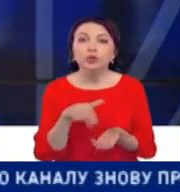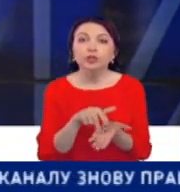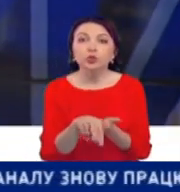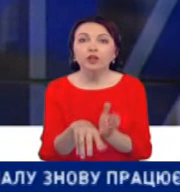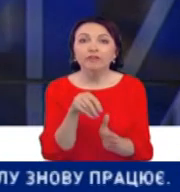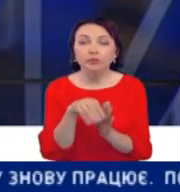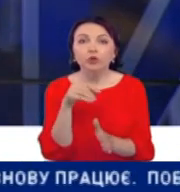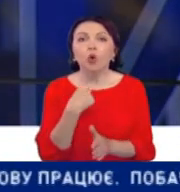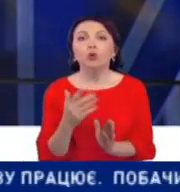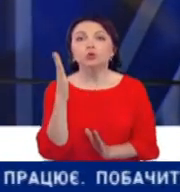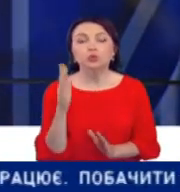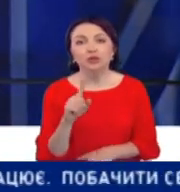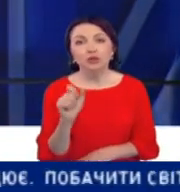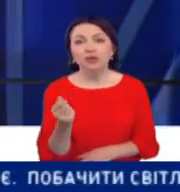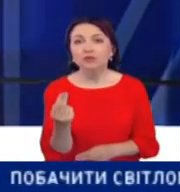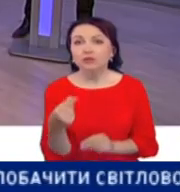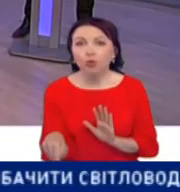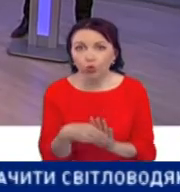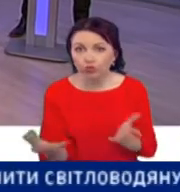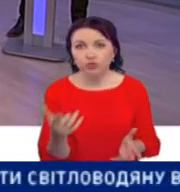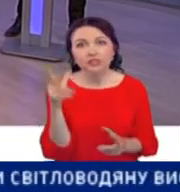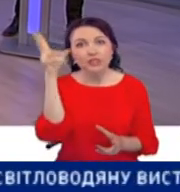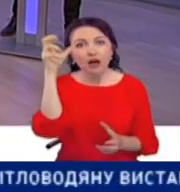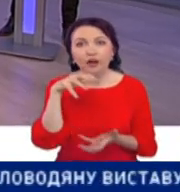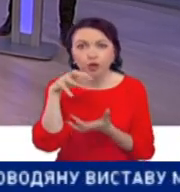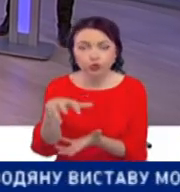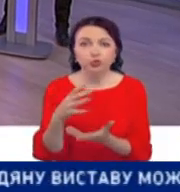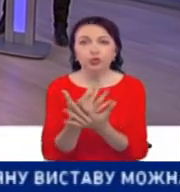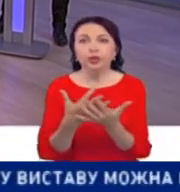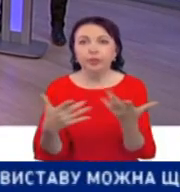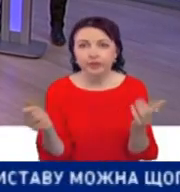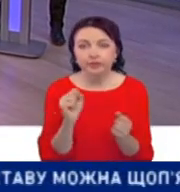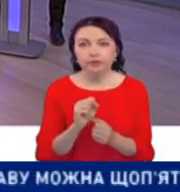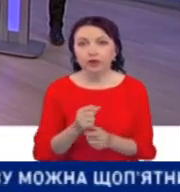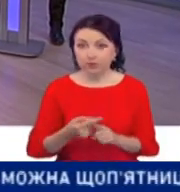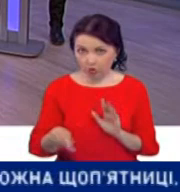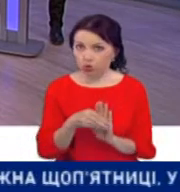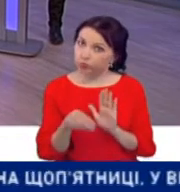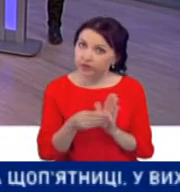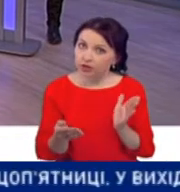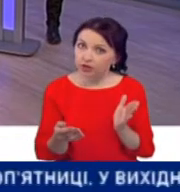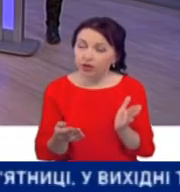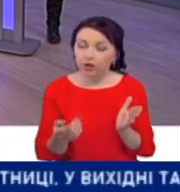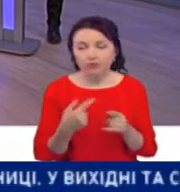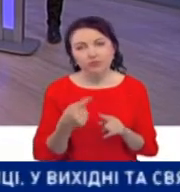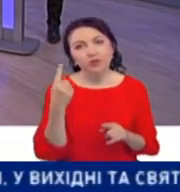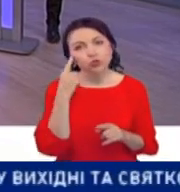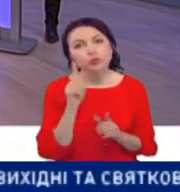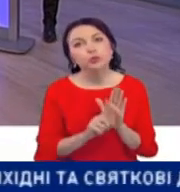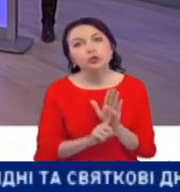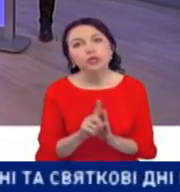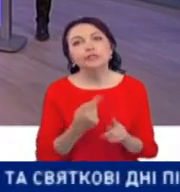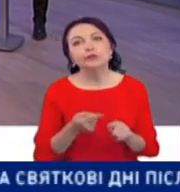і голосують за кошти, за гречку, там, ще за якісь блага, це не корупція. Я думаю, що потрібно з цього починати.